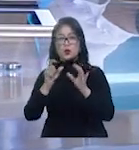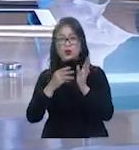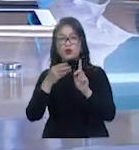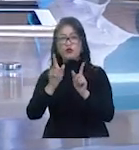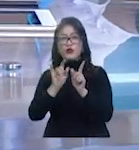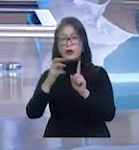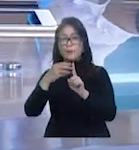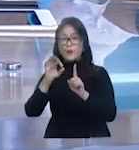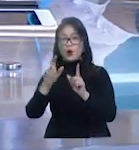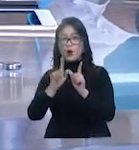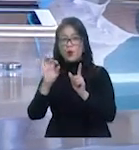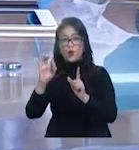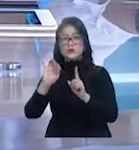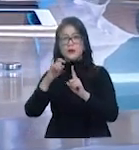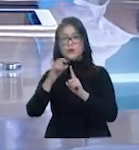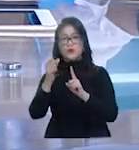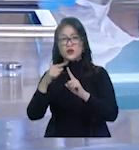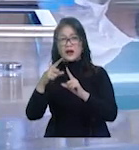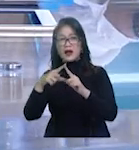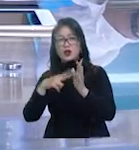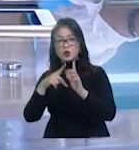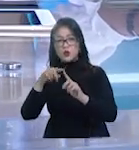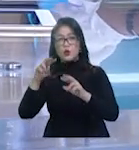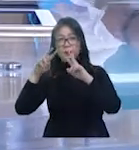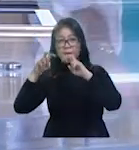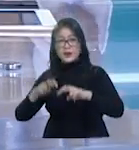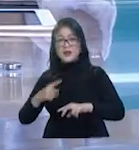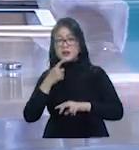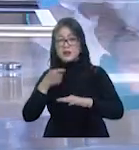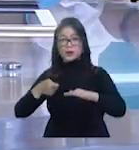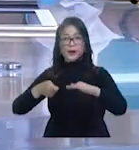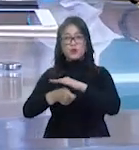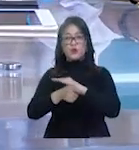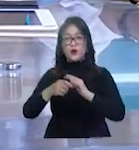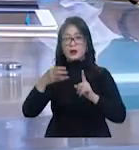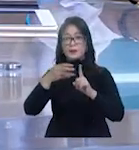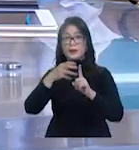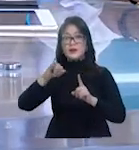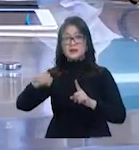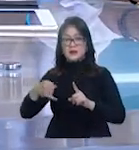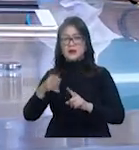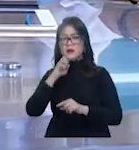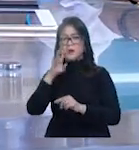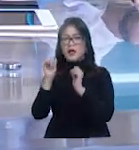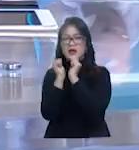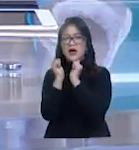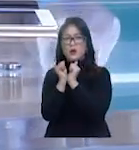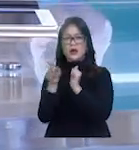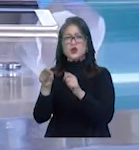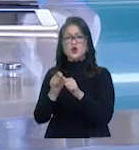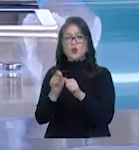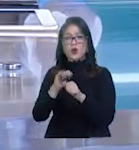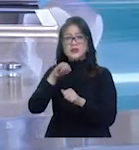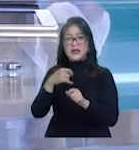kasus perintangan penyidikan dan pembunuhan berencana Brigadir Joshua. Majelis Hakim menyatakan dakwaan yang dibuat oleh JPU telah